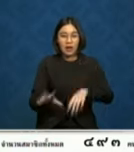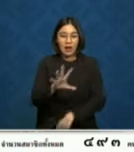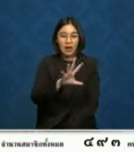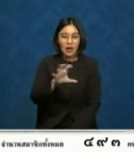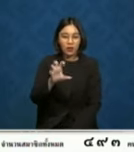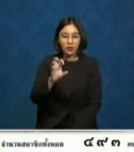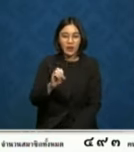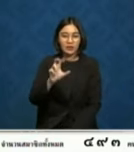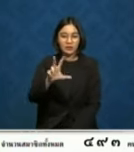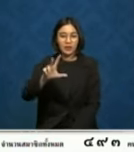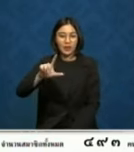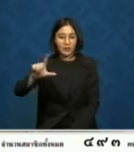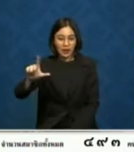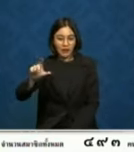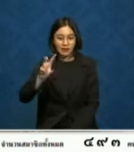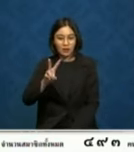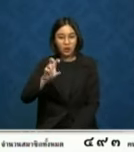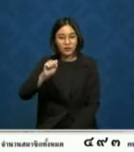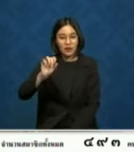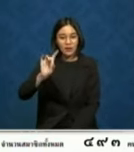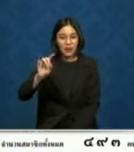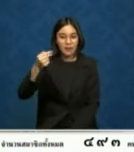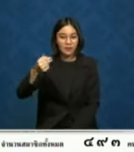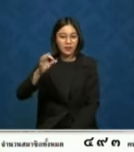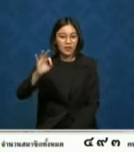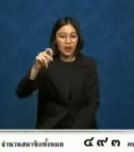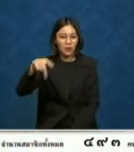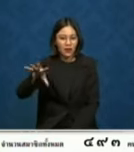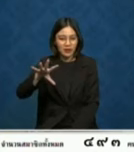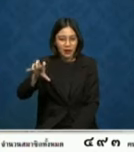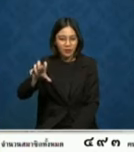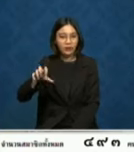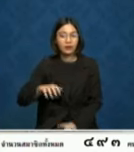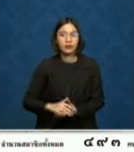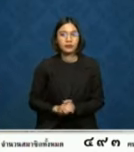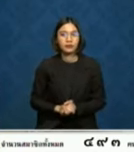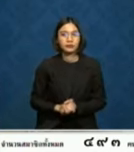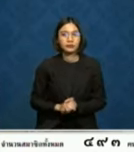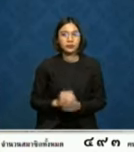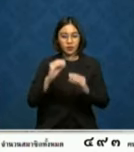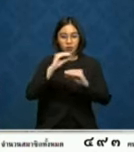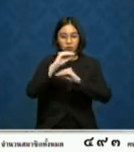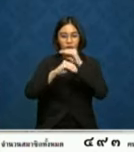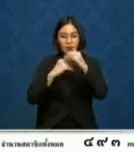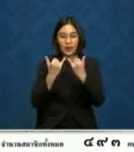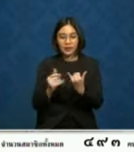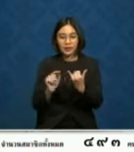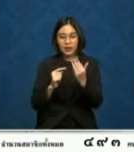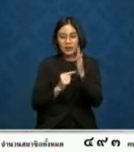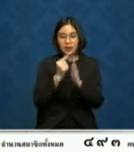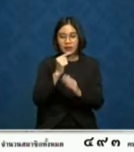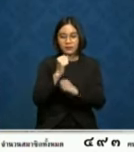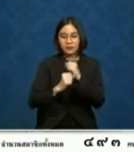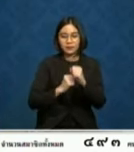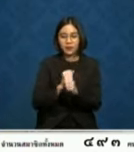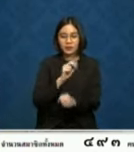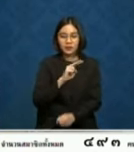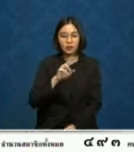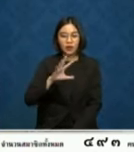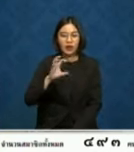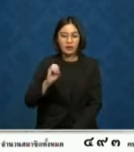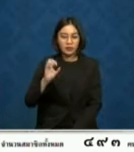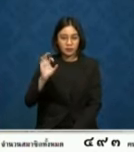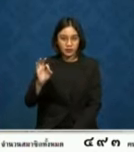553ล้าน 2,000 89,000บาทโครงการนี้ครับเริ่มต้นตั้งแต่ปี